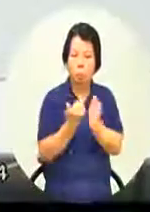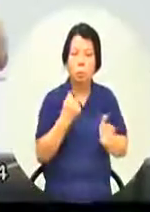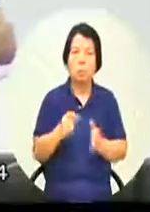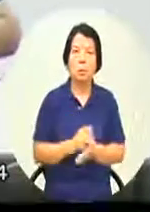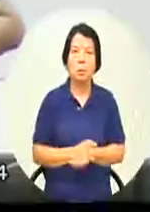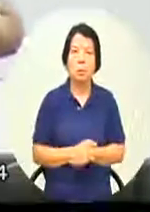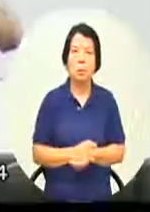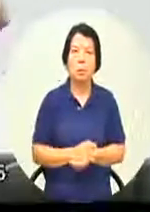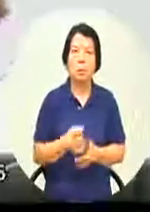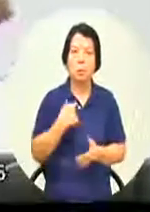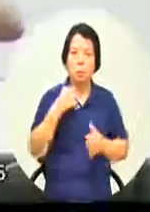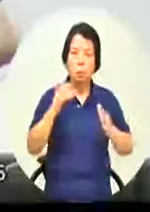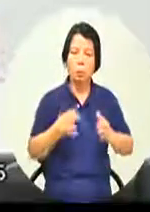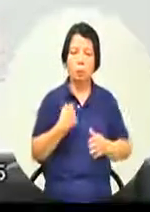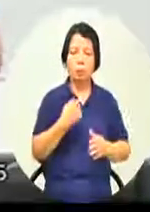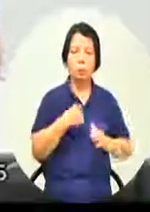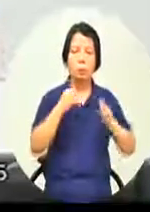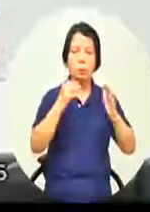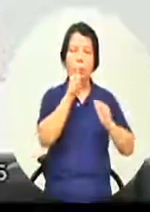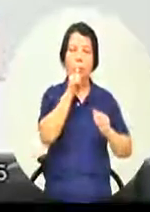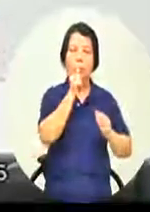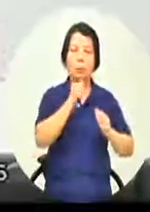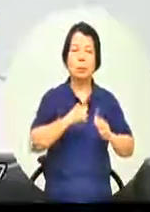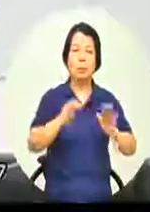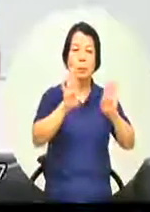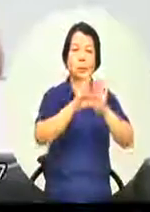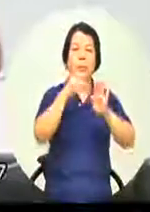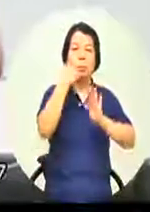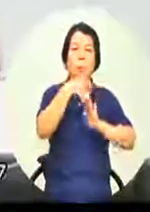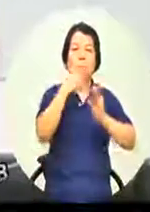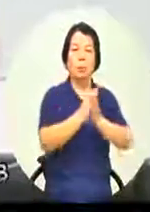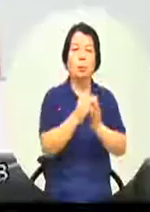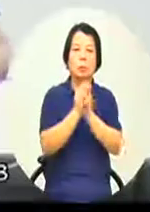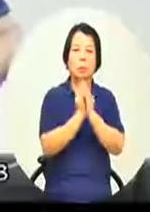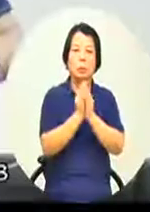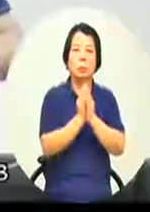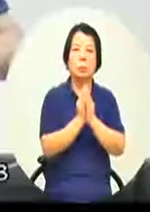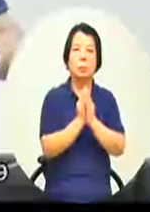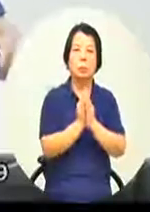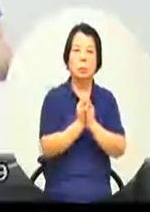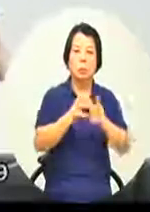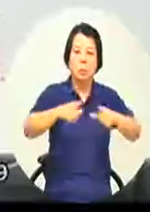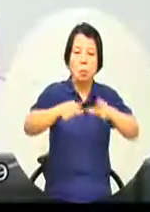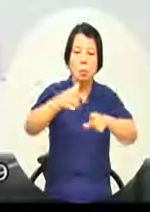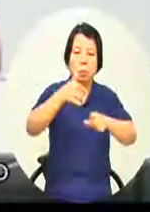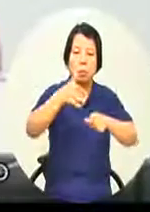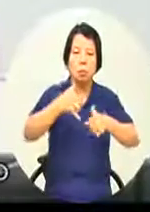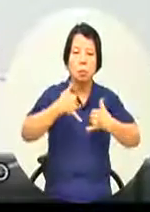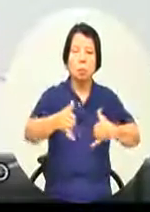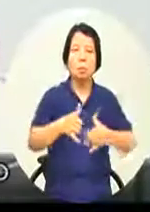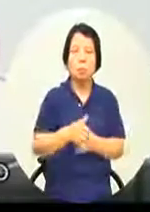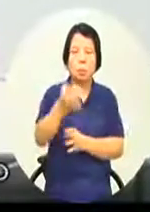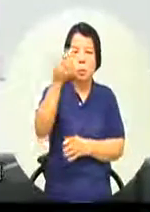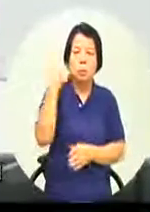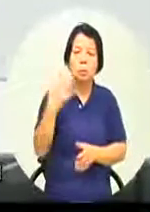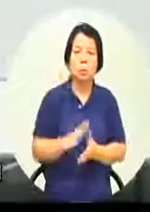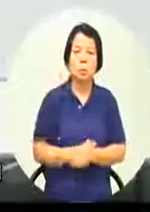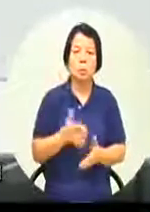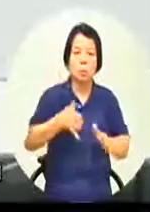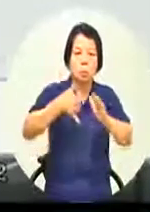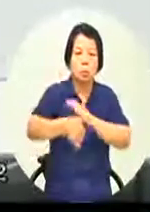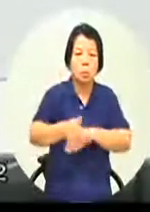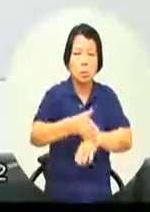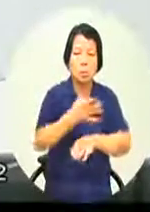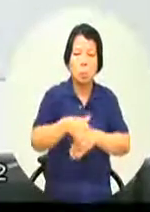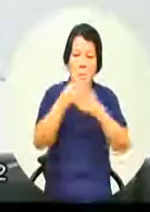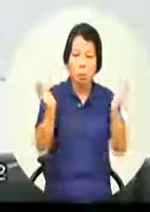讲在我家门口这一条桃子园路。桃子园路在过去哈，可能我们比较不会进去，但是